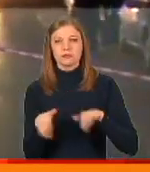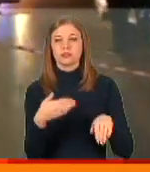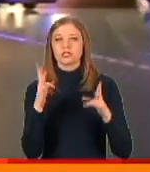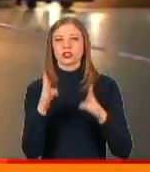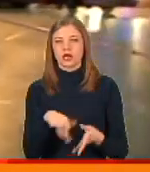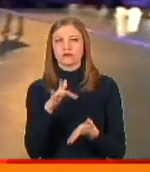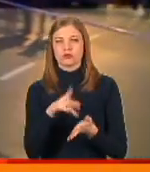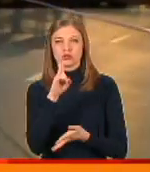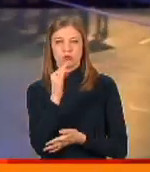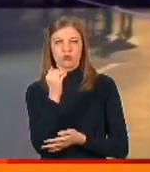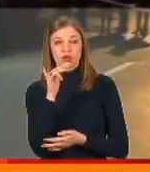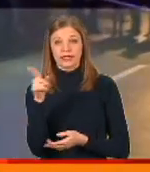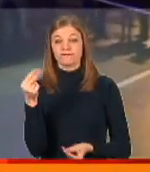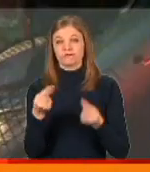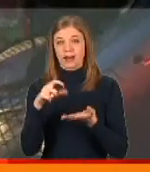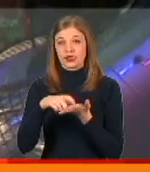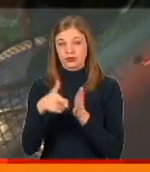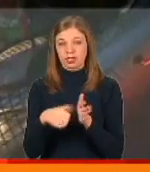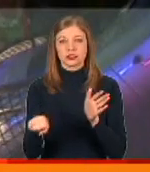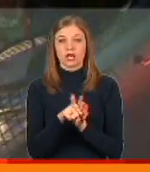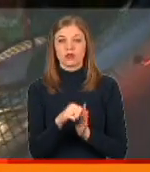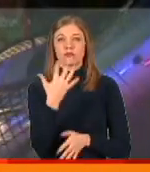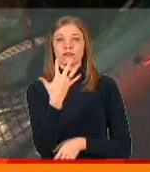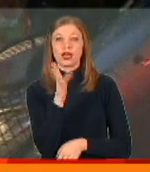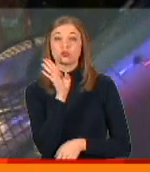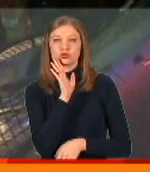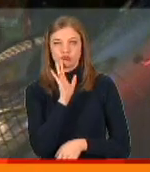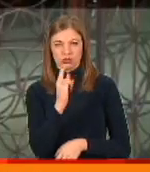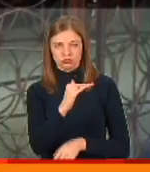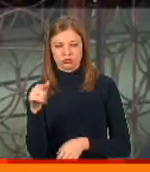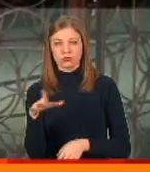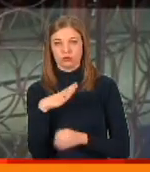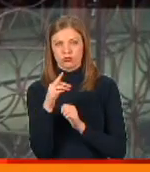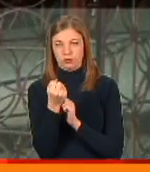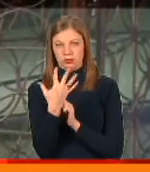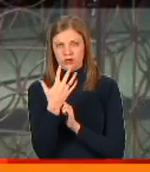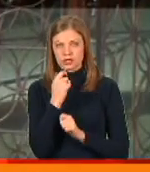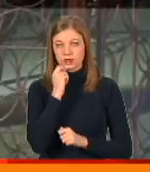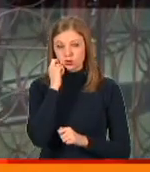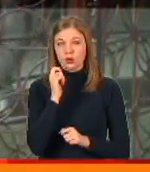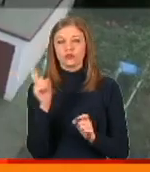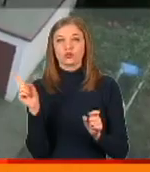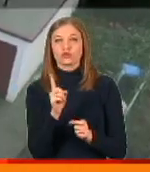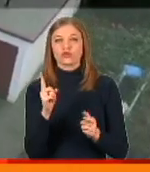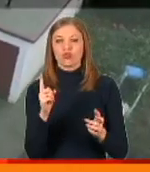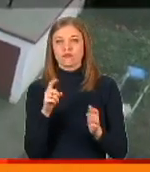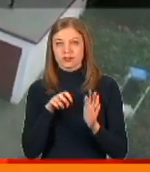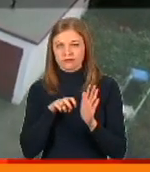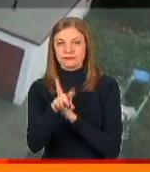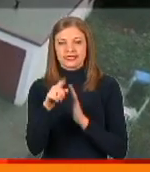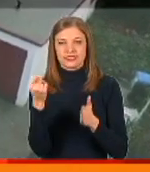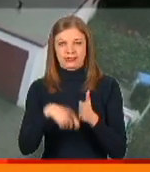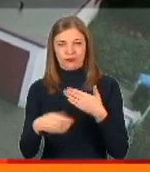місті Кошалін. Там у гральній кімнаті загинуло 5 дівчат-підлітків. Їм було по 15 років. Щоб видобутися із